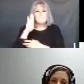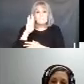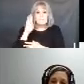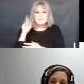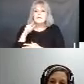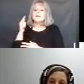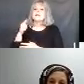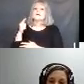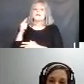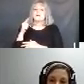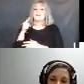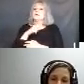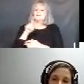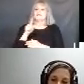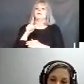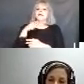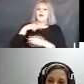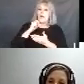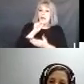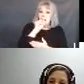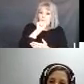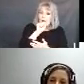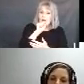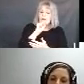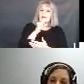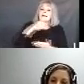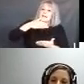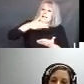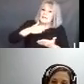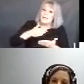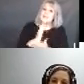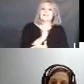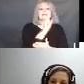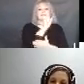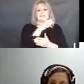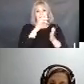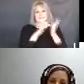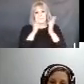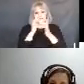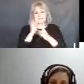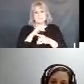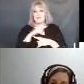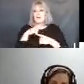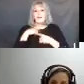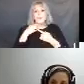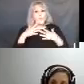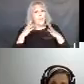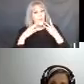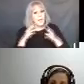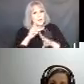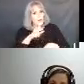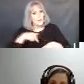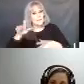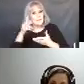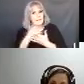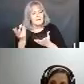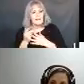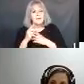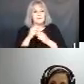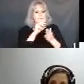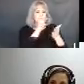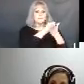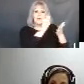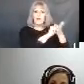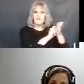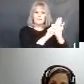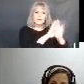In. B. In, die opstanding in yes. Jesus verkondig. Right, yes. Is reg.